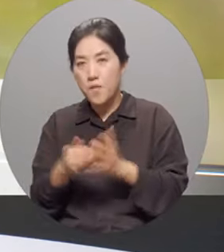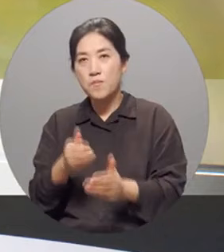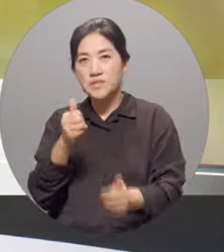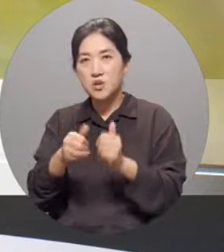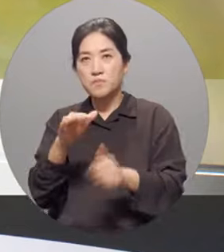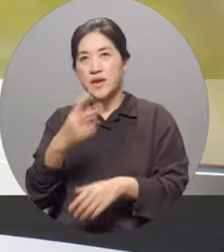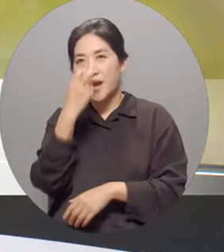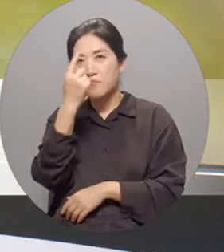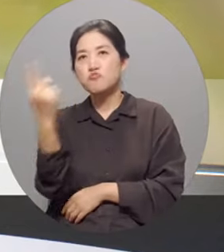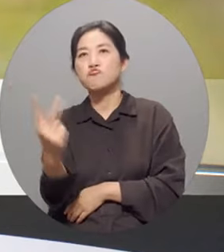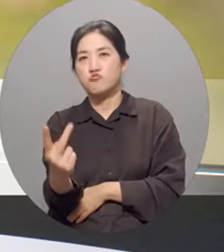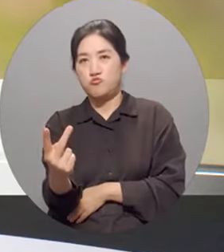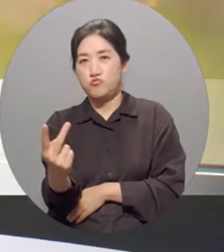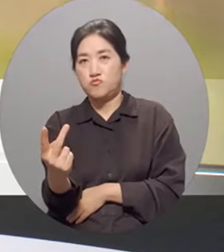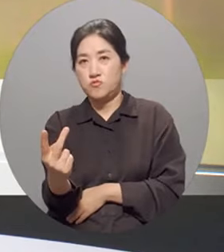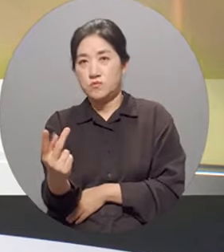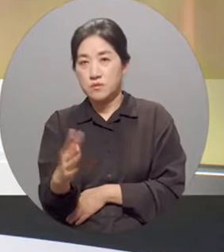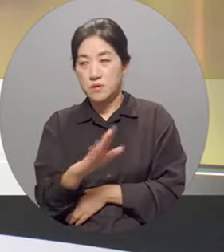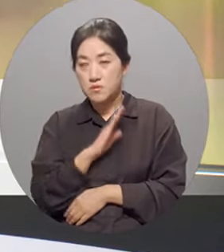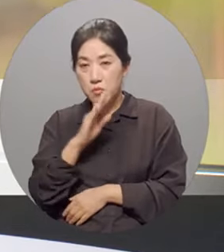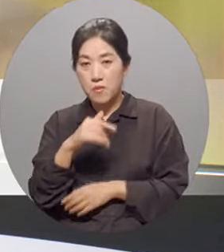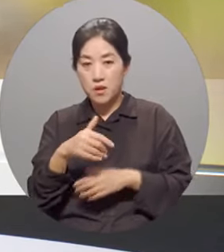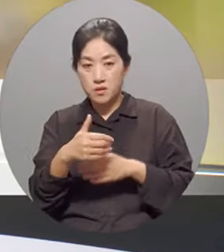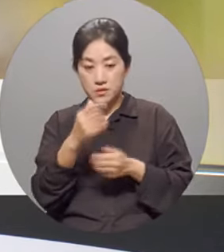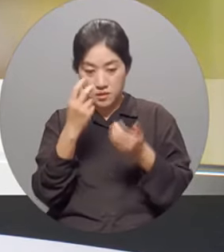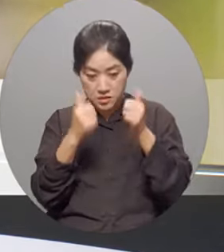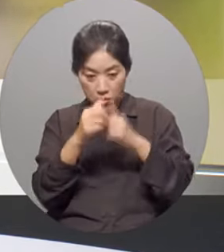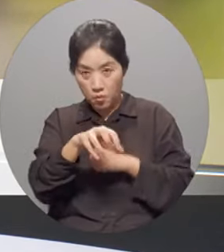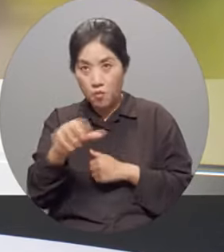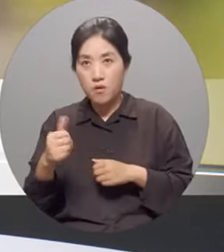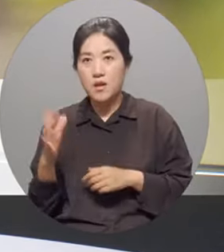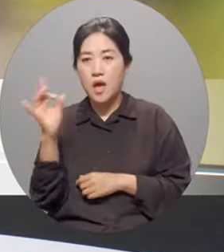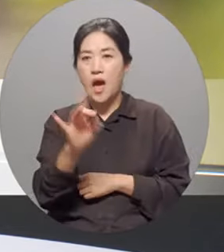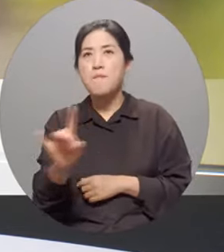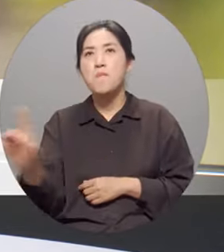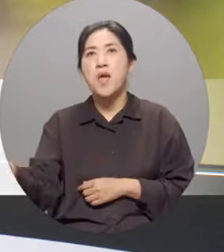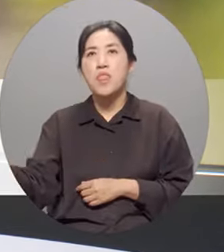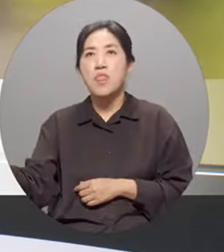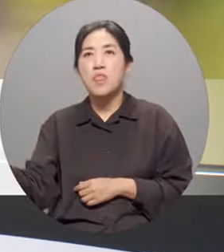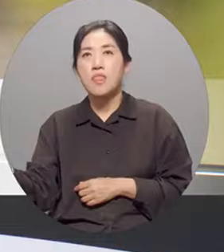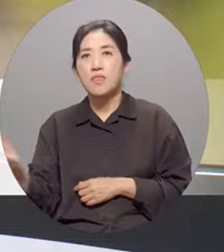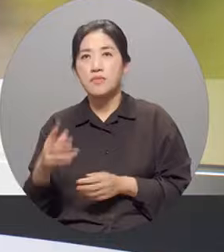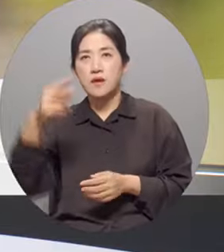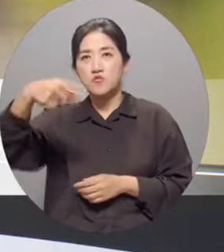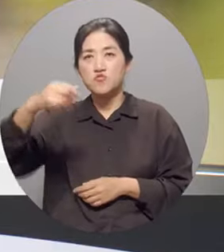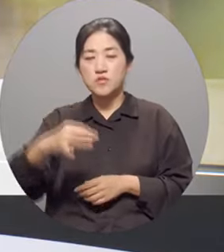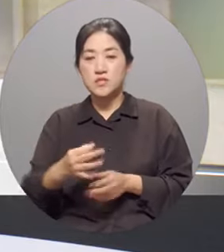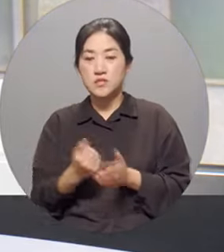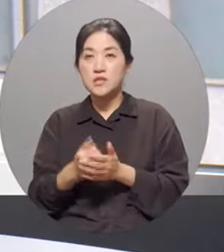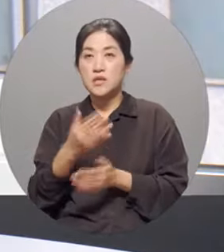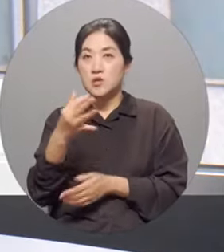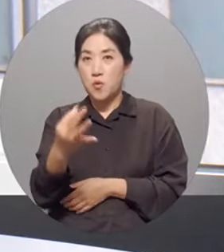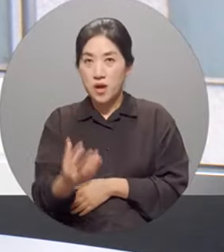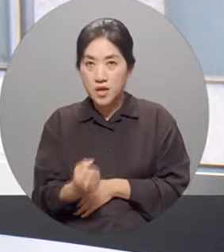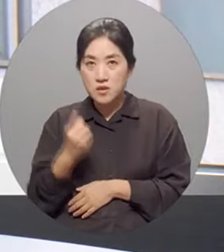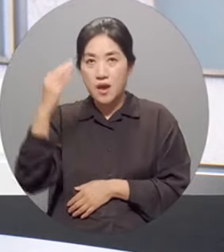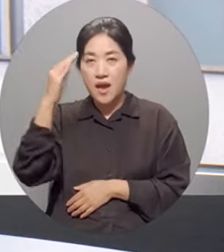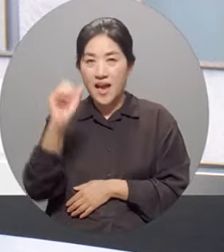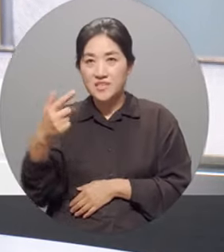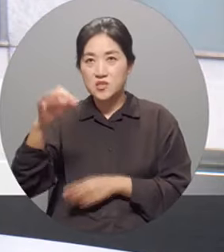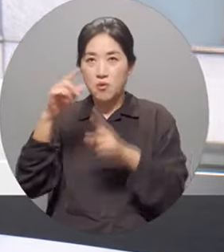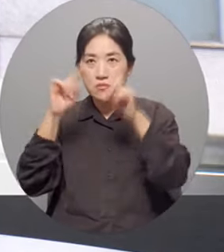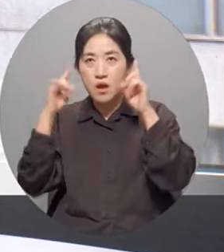있었는데 실제로는 한 명씩만 배치됐던 걸로 드러났는데요 이수시 전용로 한성대는 2억원